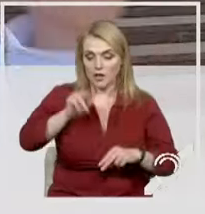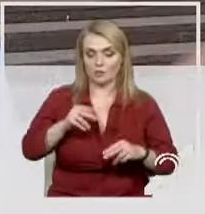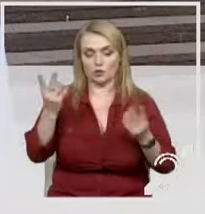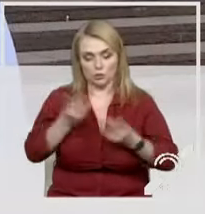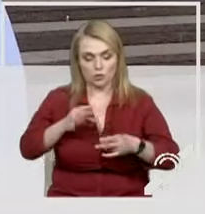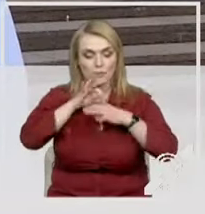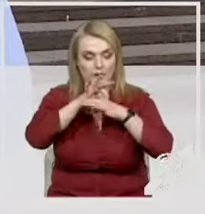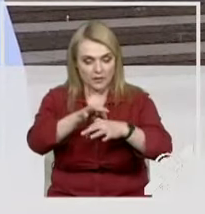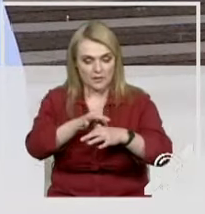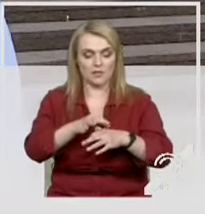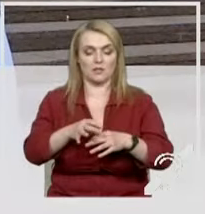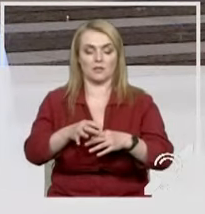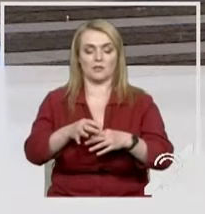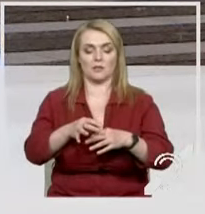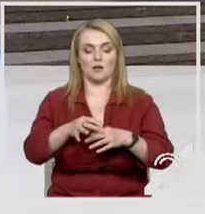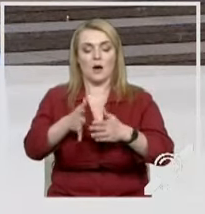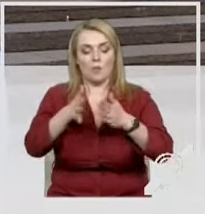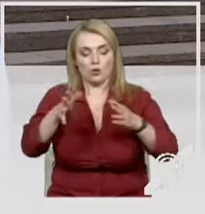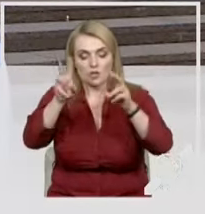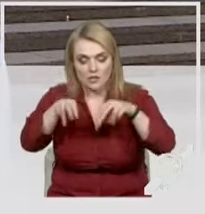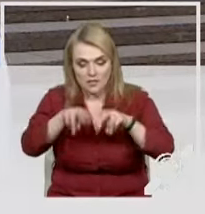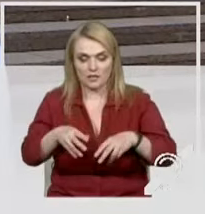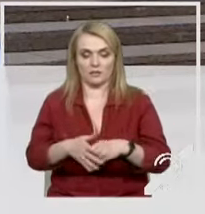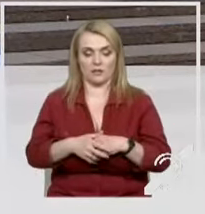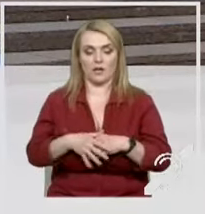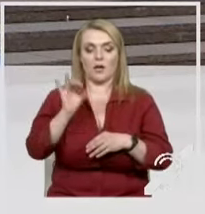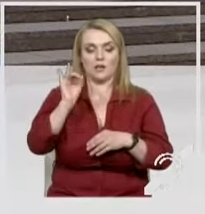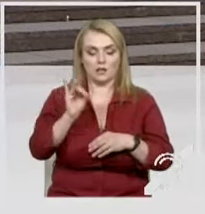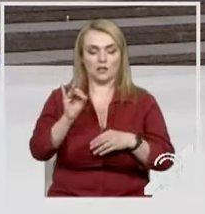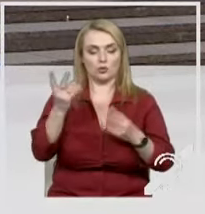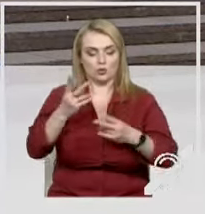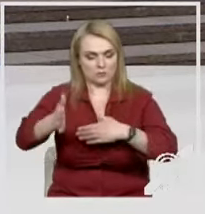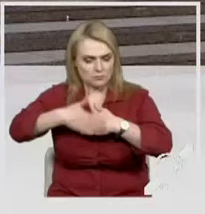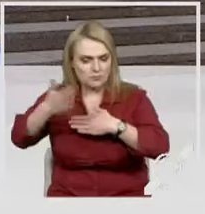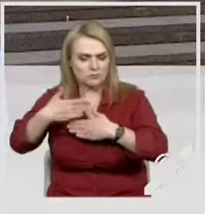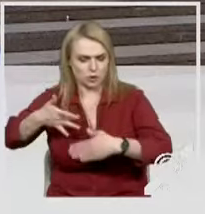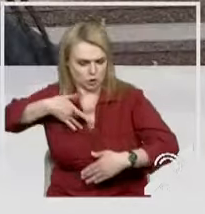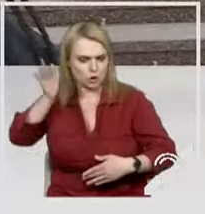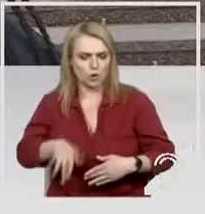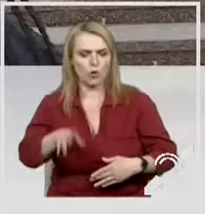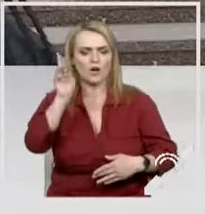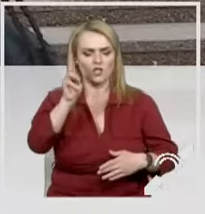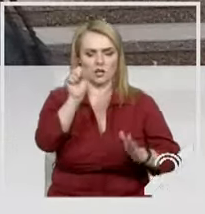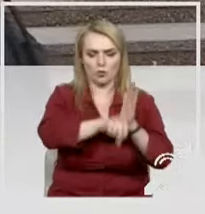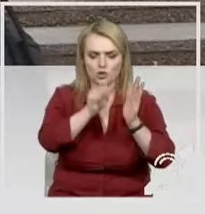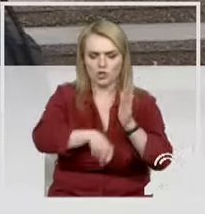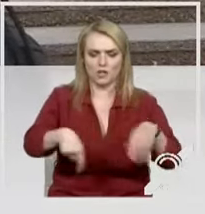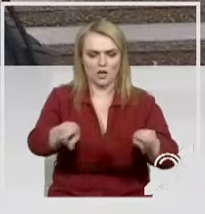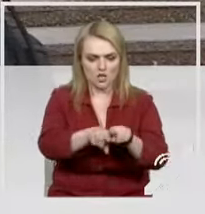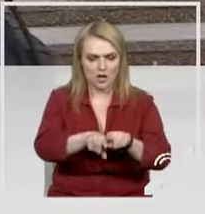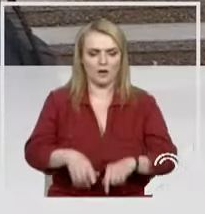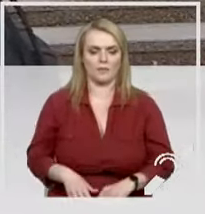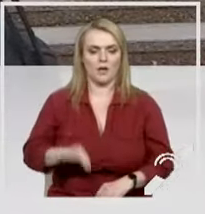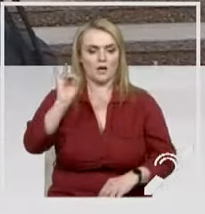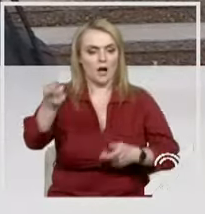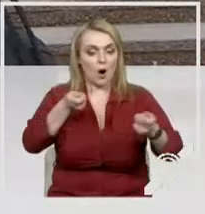cu iluminarea pe străzi și până la pedepse aspre pentru cei care comit aceste crime. Autoritățile trebuie